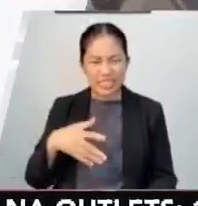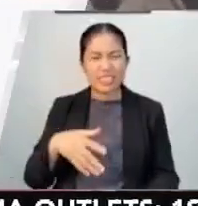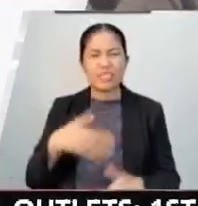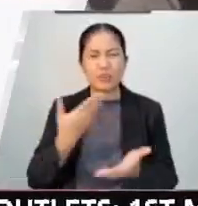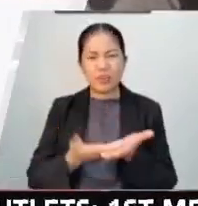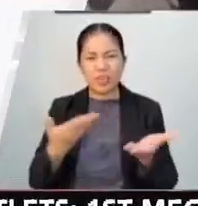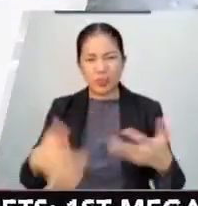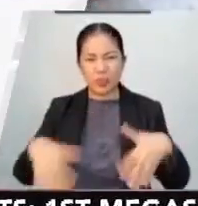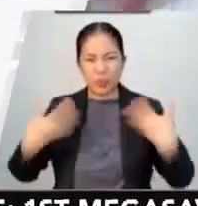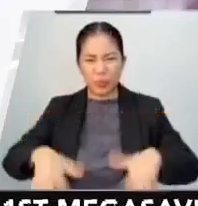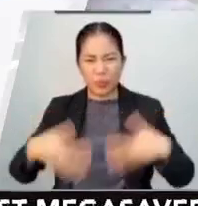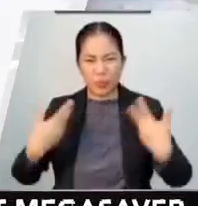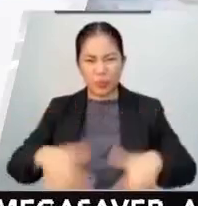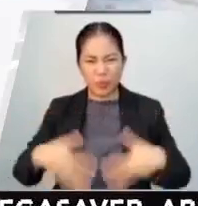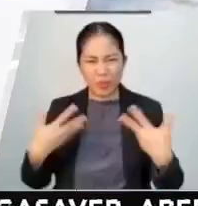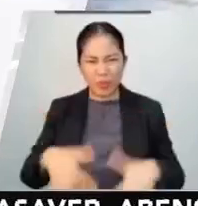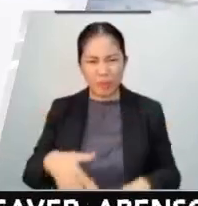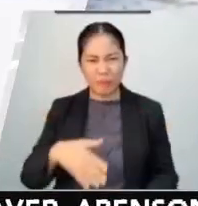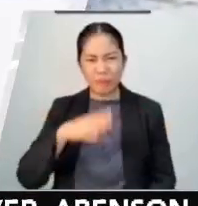pang hindi maguba.